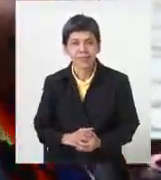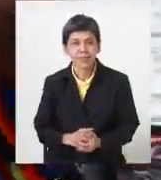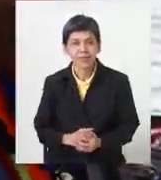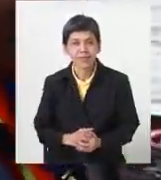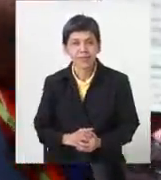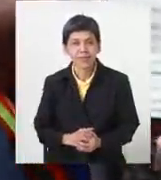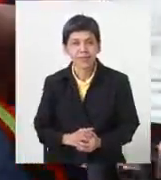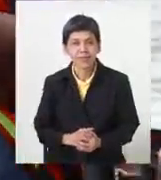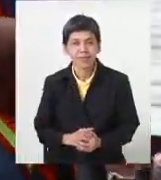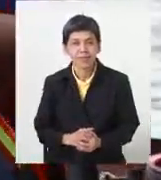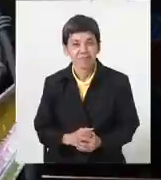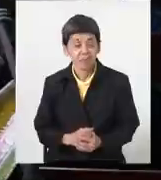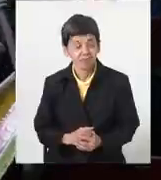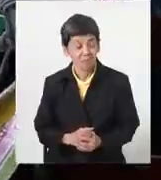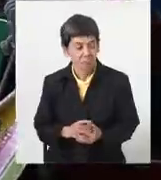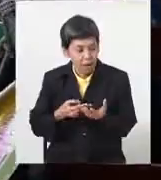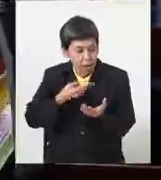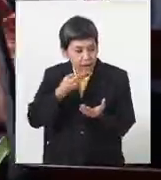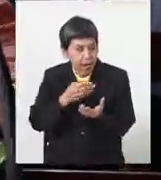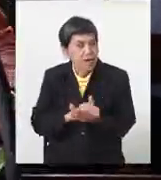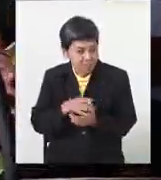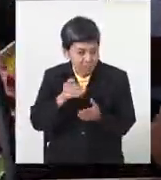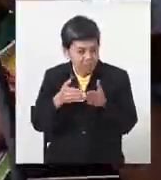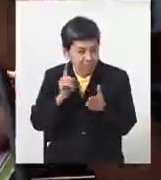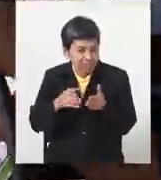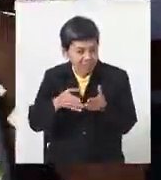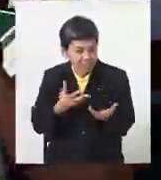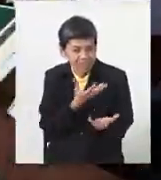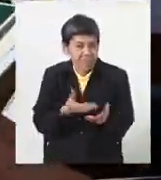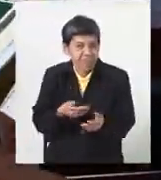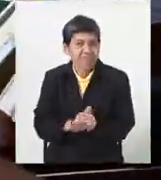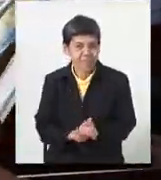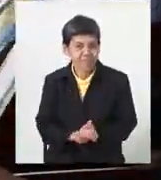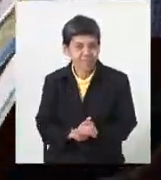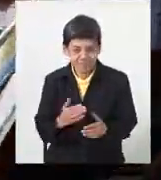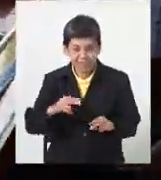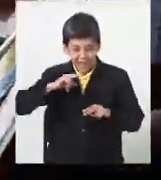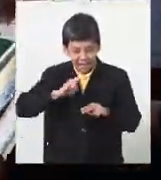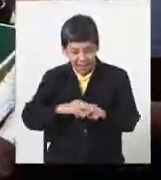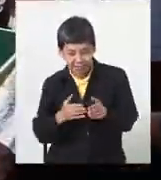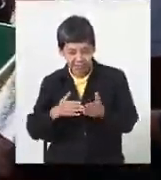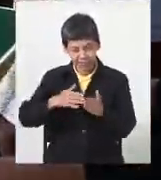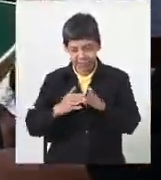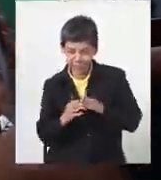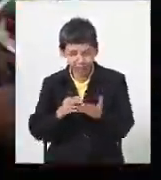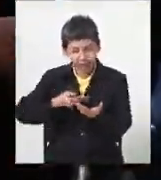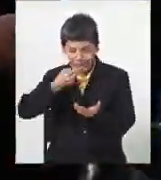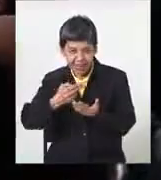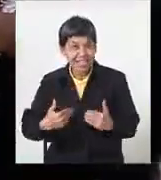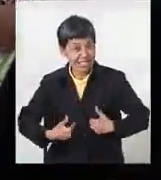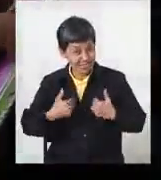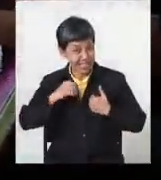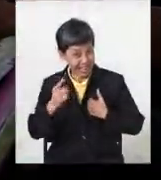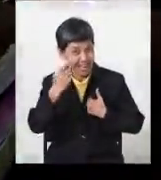ครับอืนี่ต้องเรียกว่าก๋วยเตี๋ยวเรือของจริงนะครับทานบนเรือเลยครับโครงเกงโง